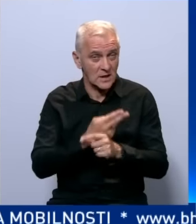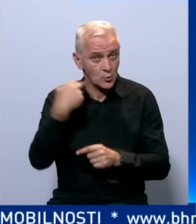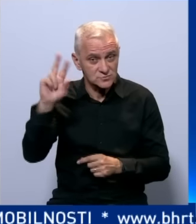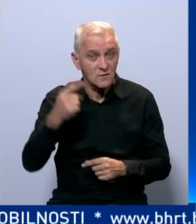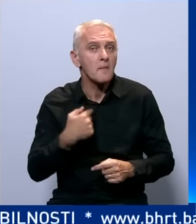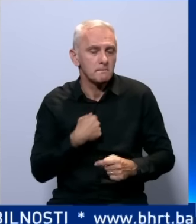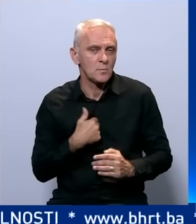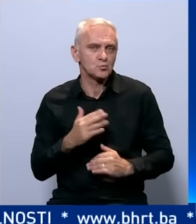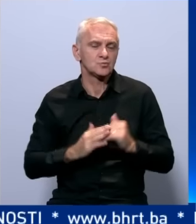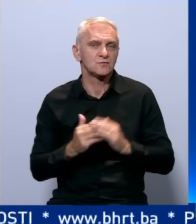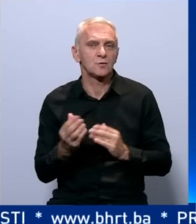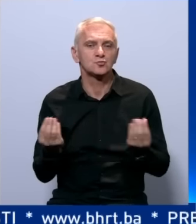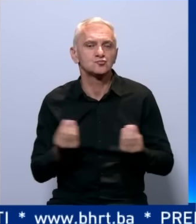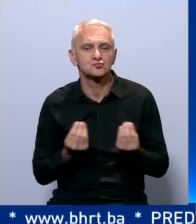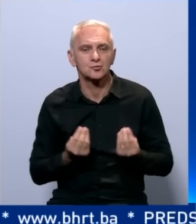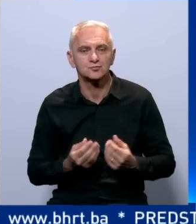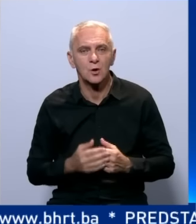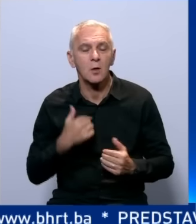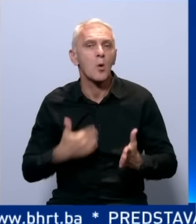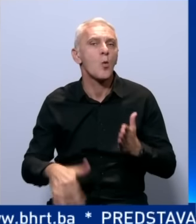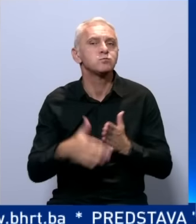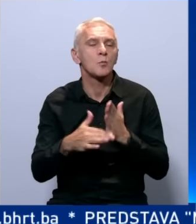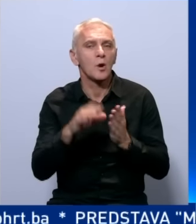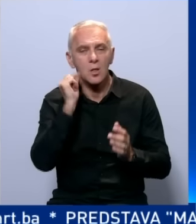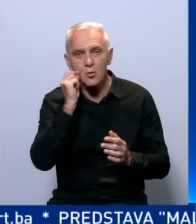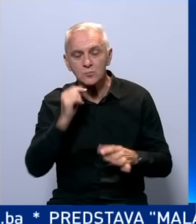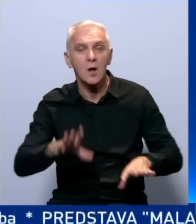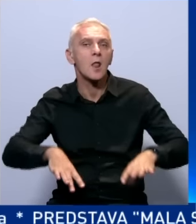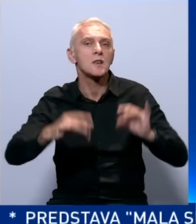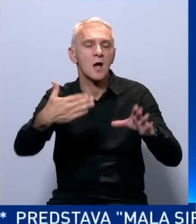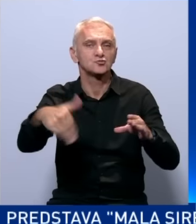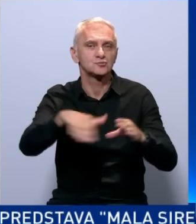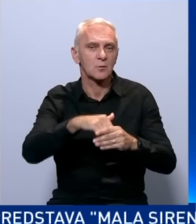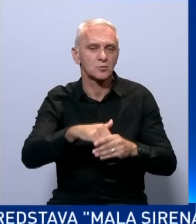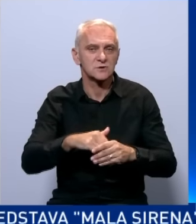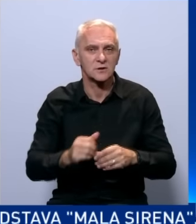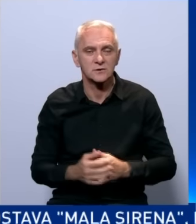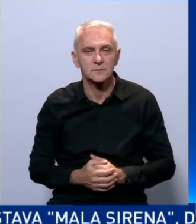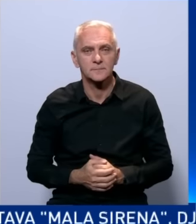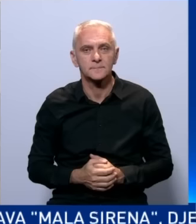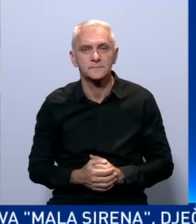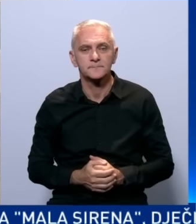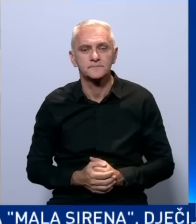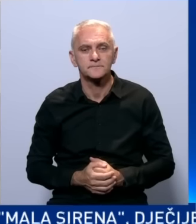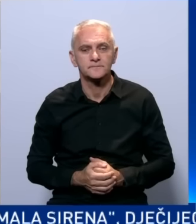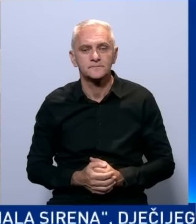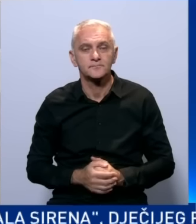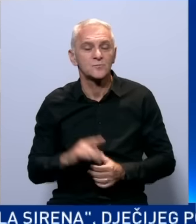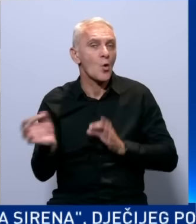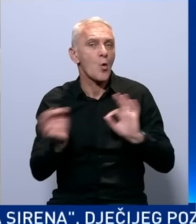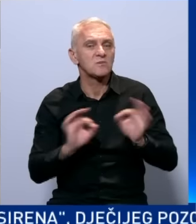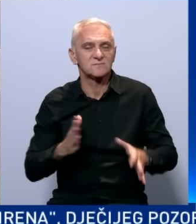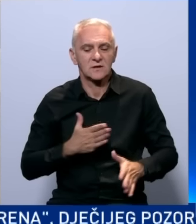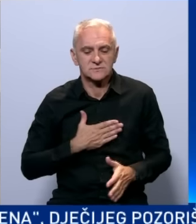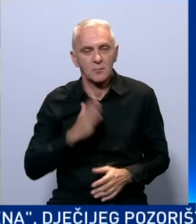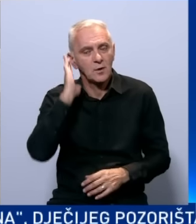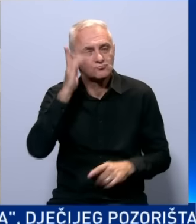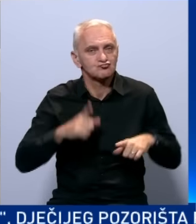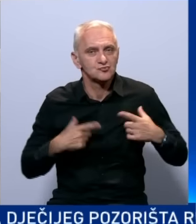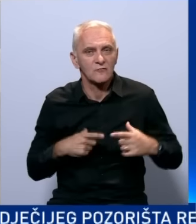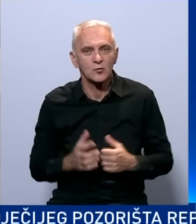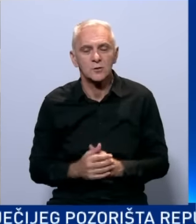smo zadovoljni što smo pomogli ljudima da nađu zaposlenje, da se zaposle, da obezbijede sebe